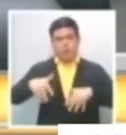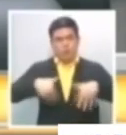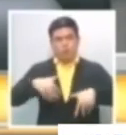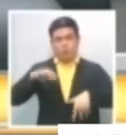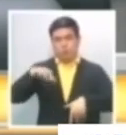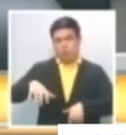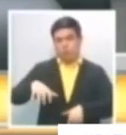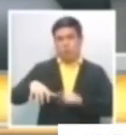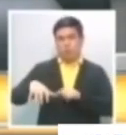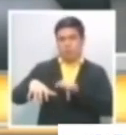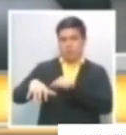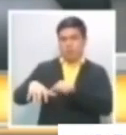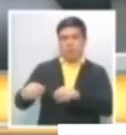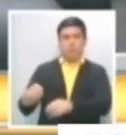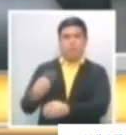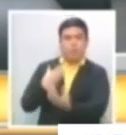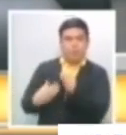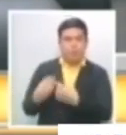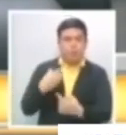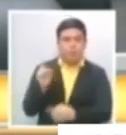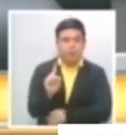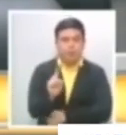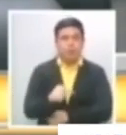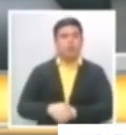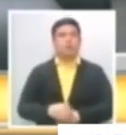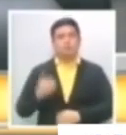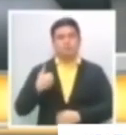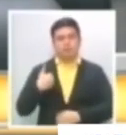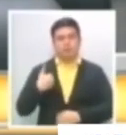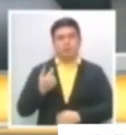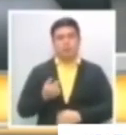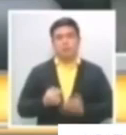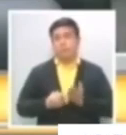ที่ได้รับร้องเรียนจากพี่น้องประชาชนว่าได้ยื่น